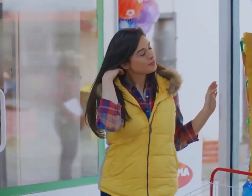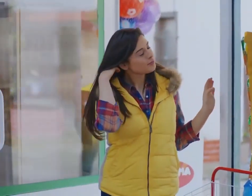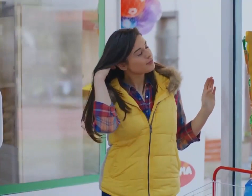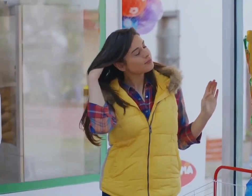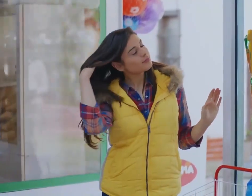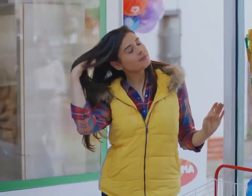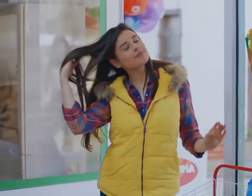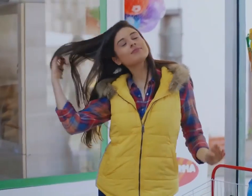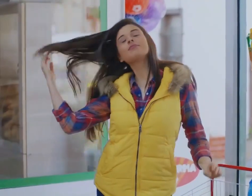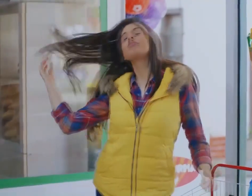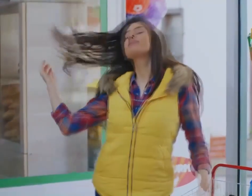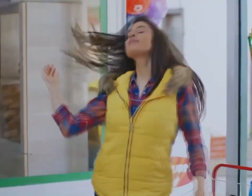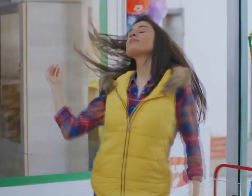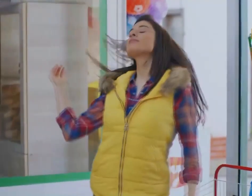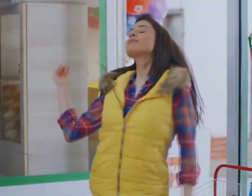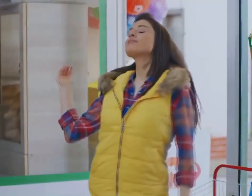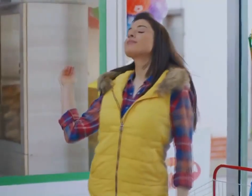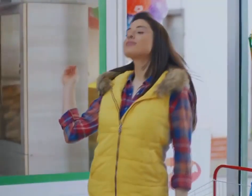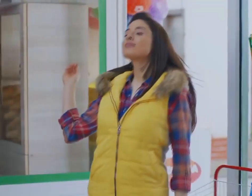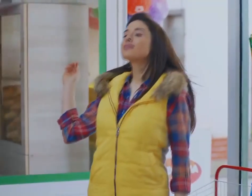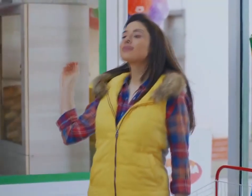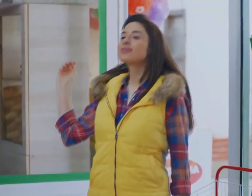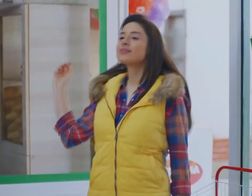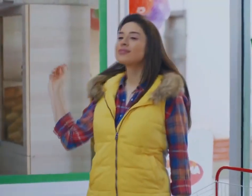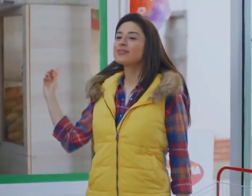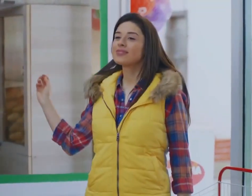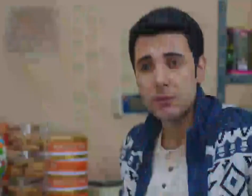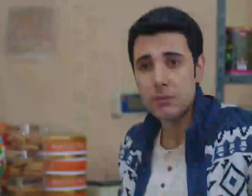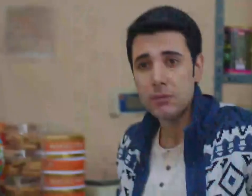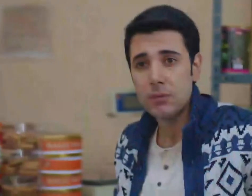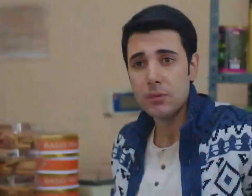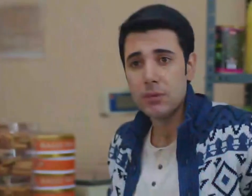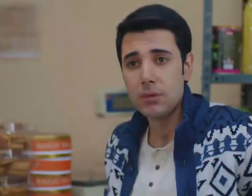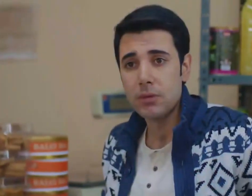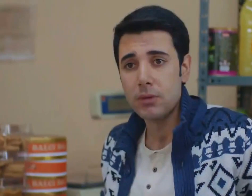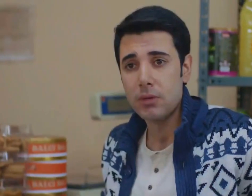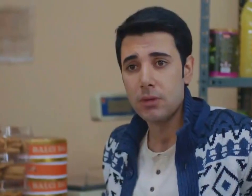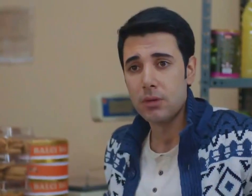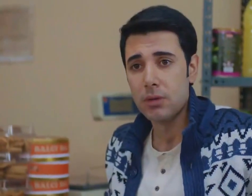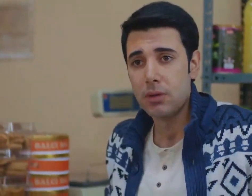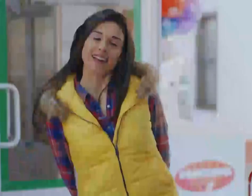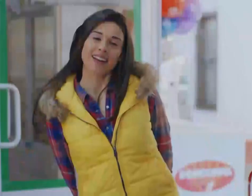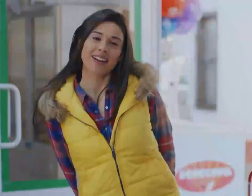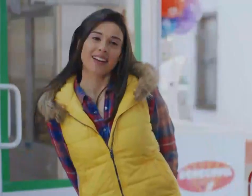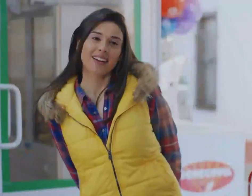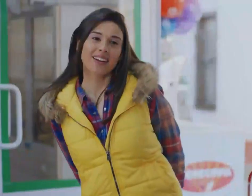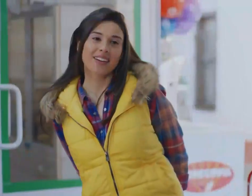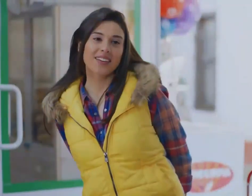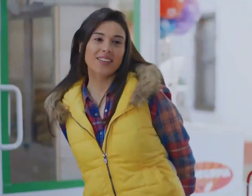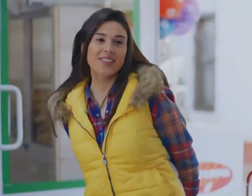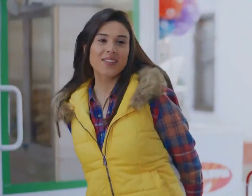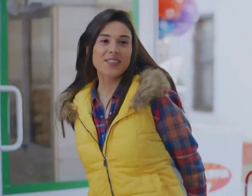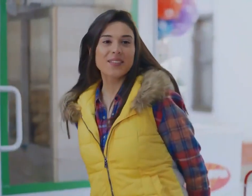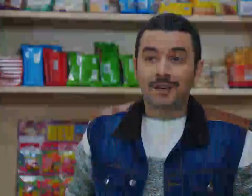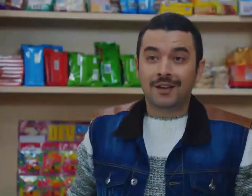kapıya dönmesiyle kilitlendi. Sevda işbirli. Uzun saçlarını eliyle geriye savurdu. Halit paralize olmuş Sevda'ya